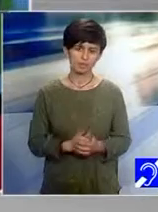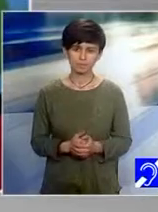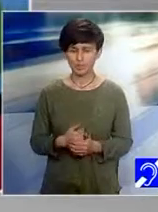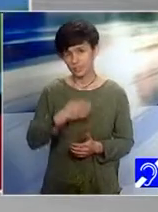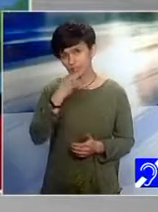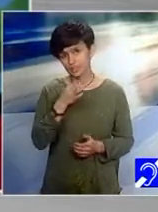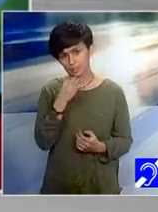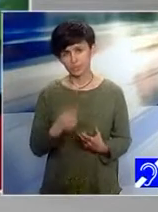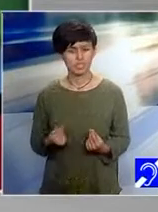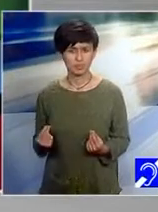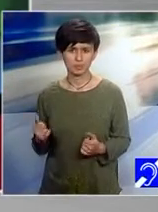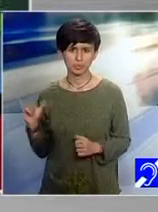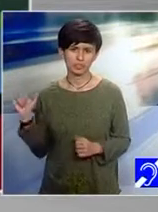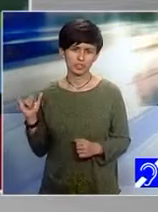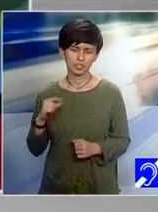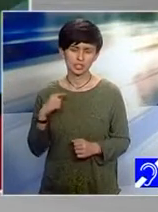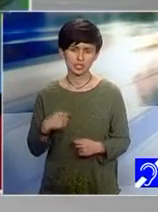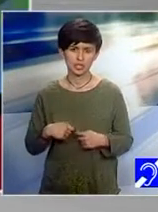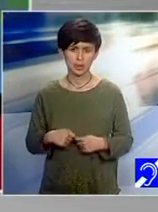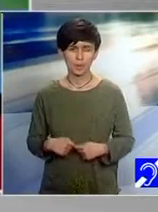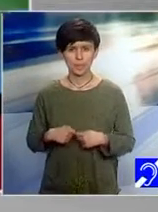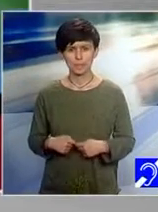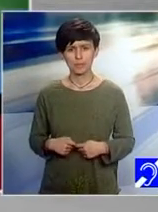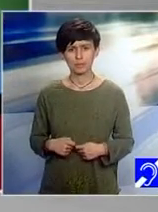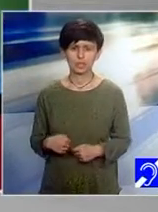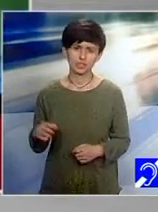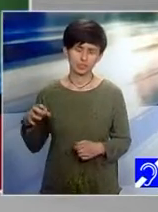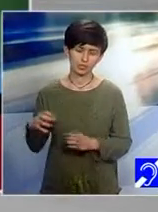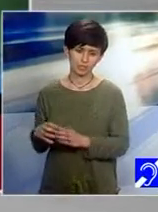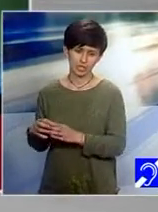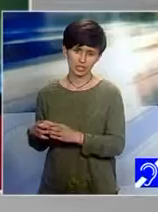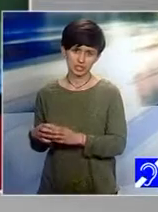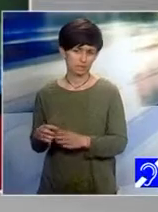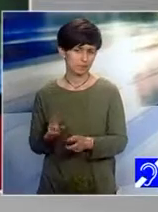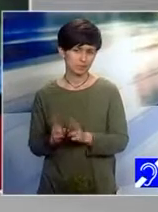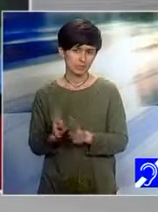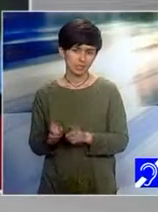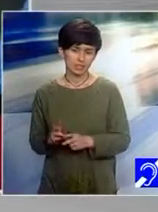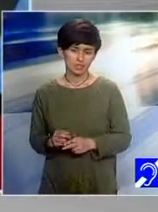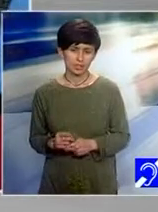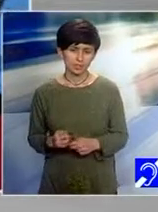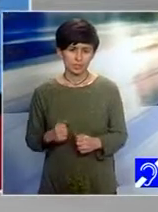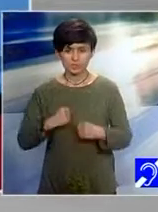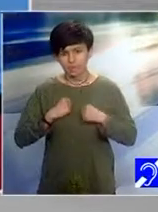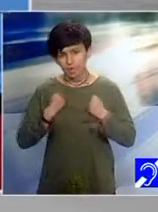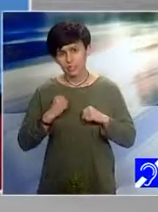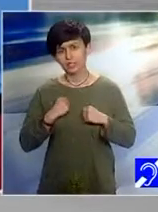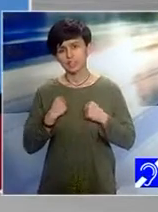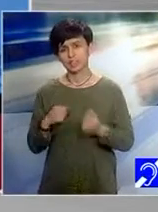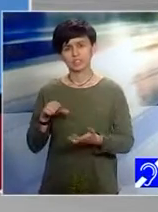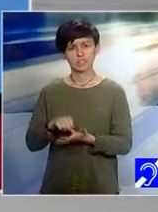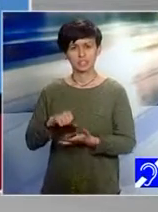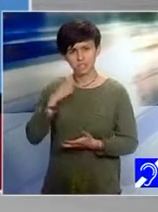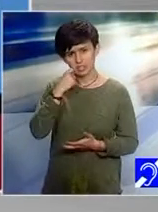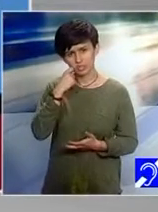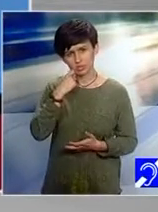cine sunt membrii acestei comunități? Cum au ajuns ei să activeze în cadrul filialei clujene a